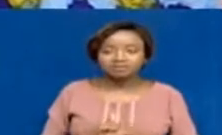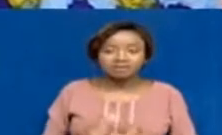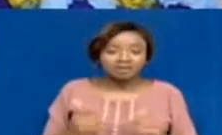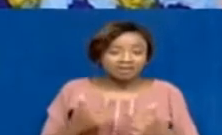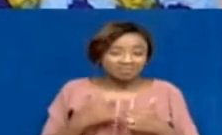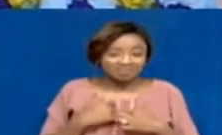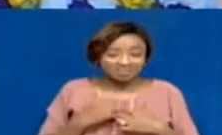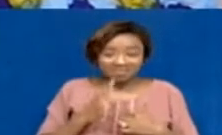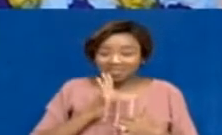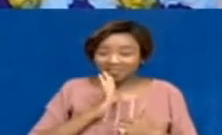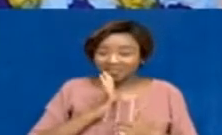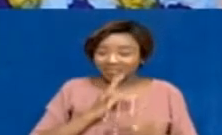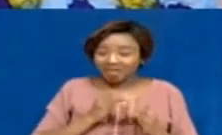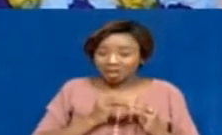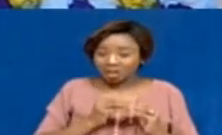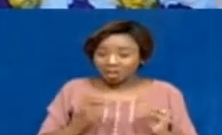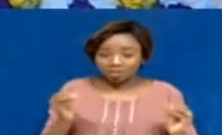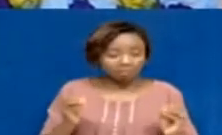mimi sina mengi leo.